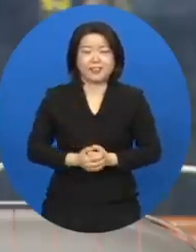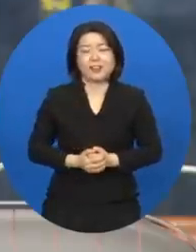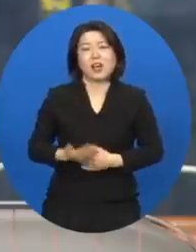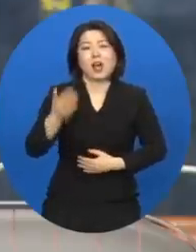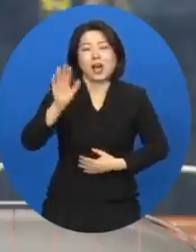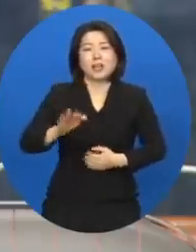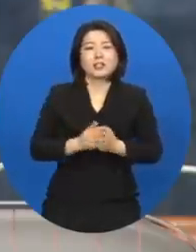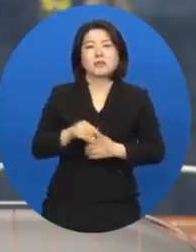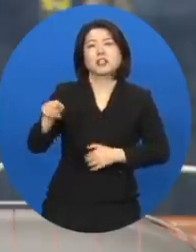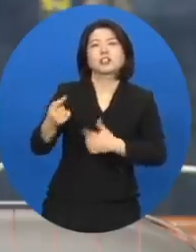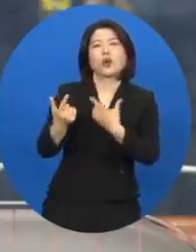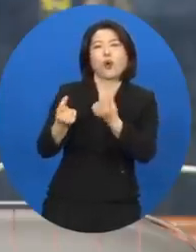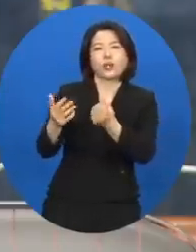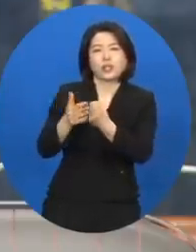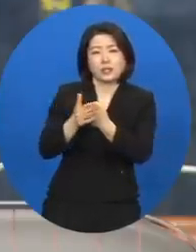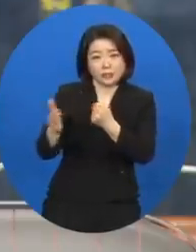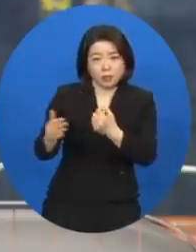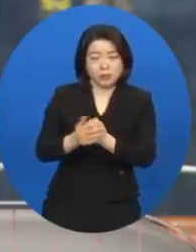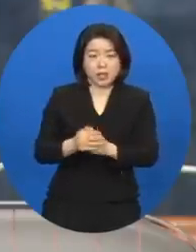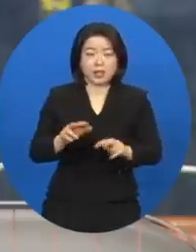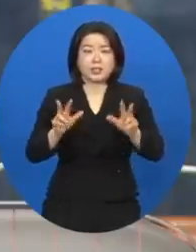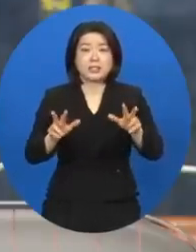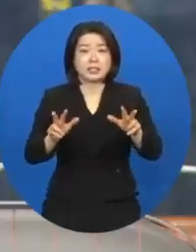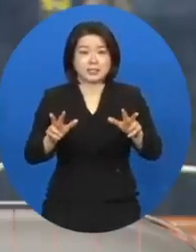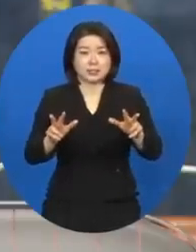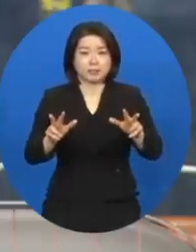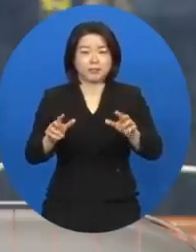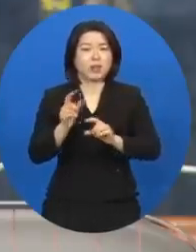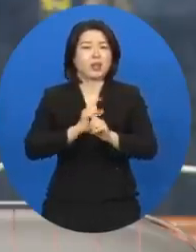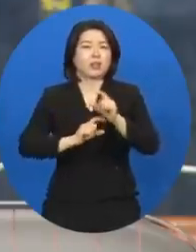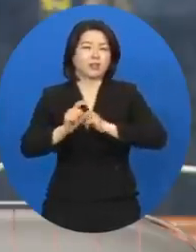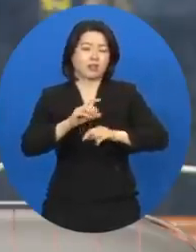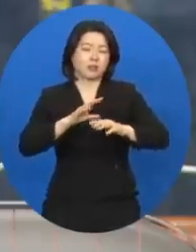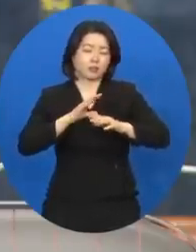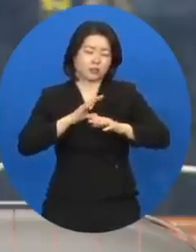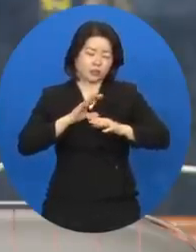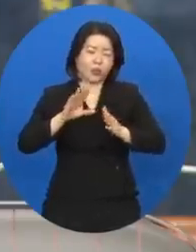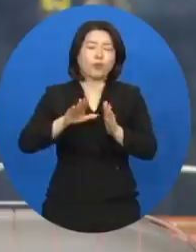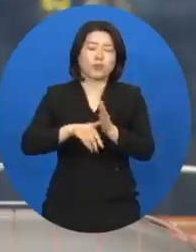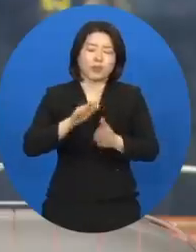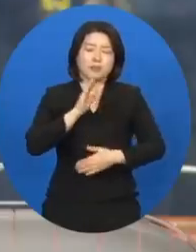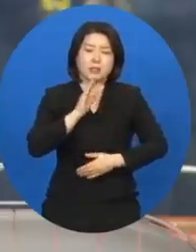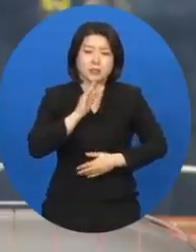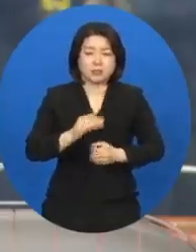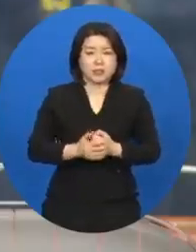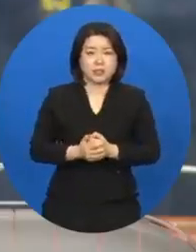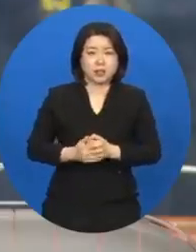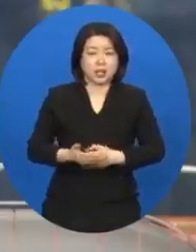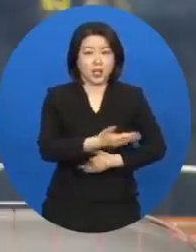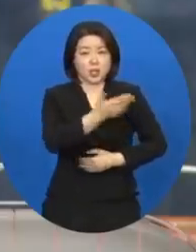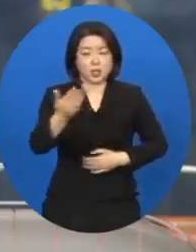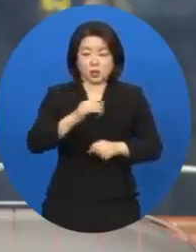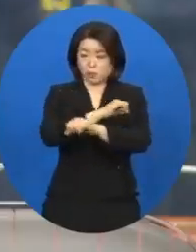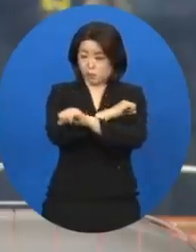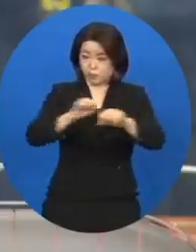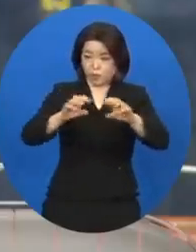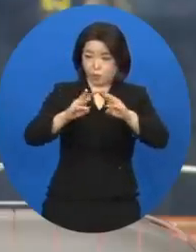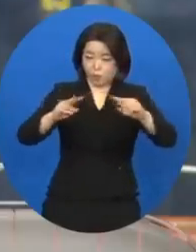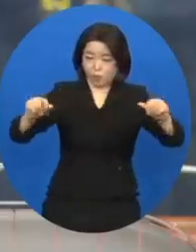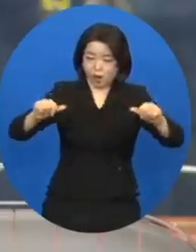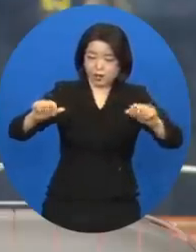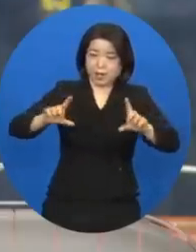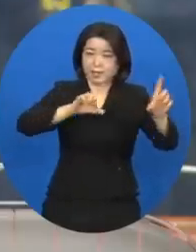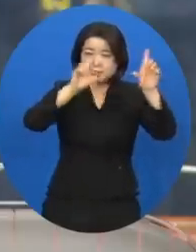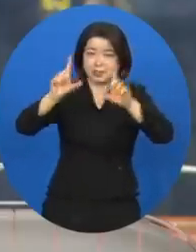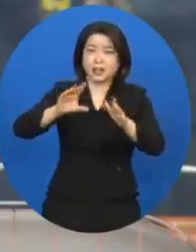그렇지만 그렇기 때문에 지금이 더 두려운 때예요. 여러분 광야를 지날 때, 여러분 중에도